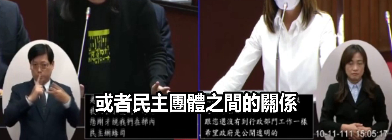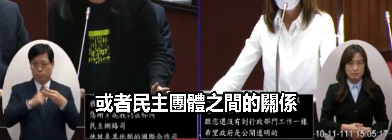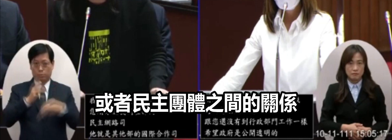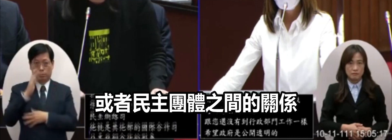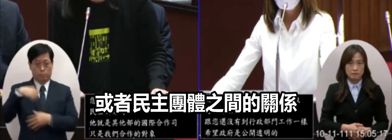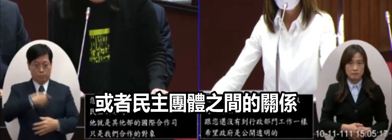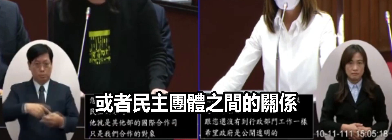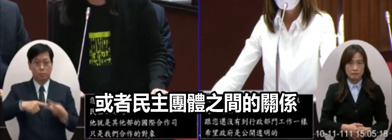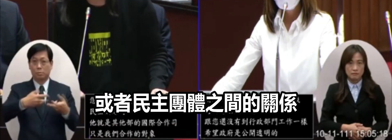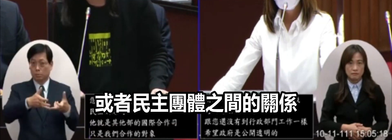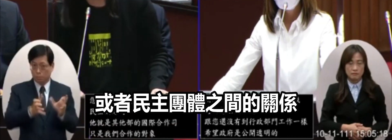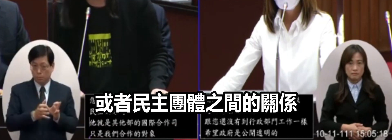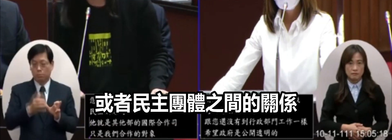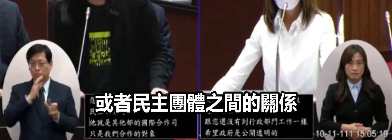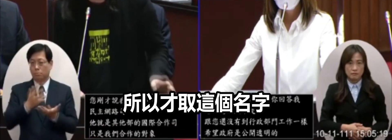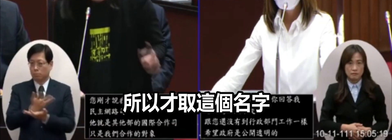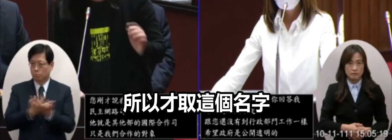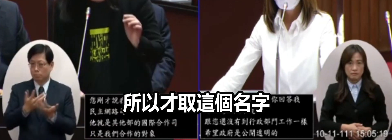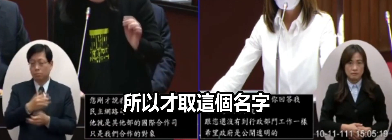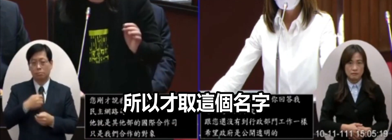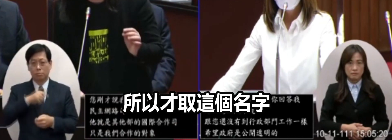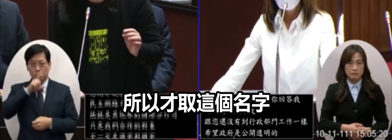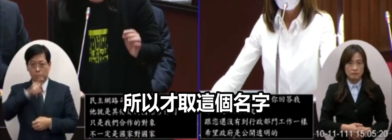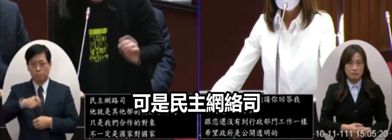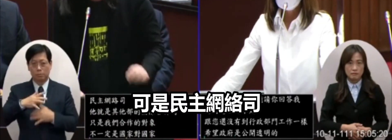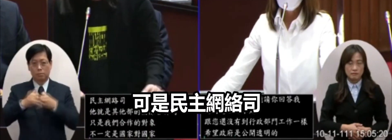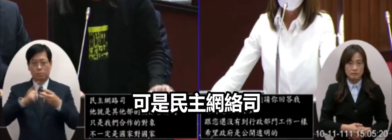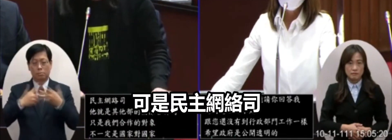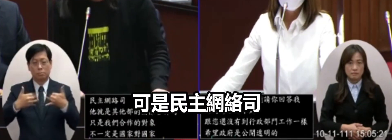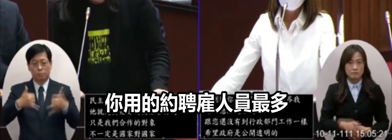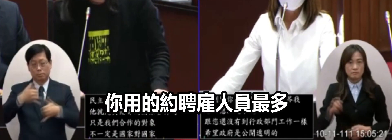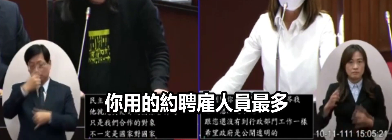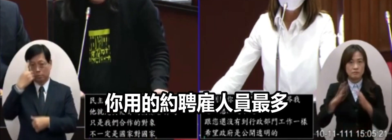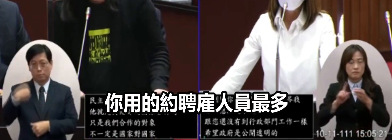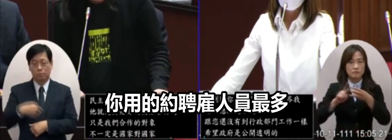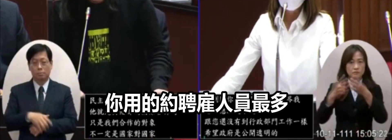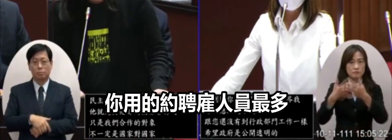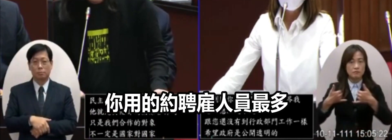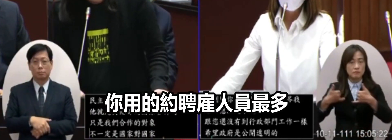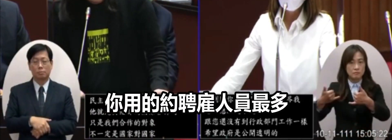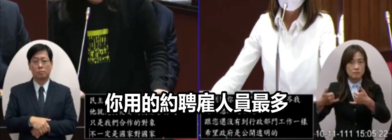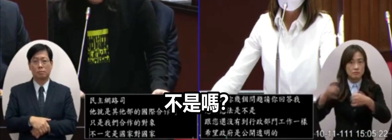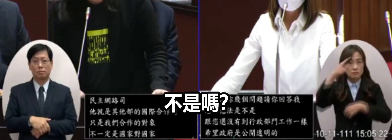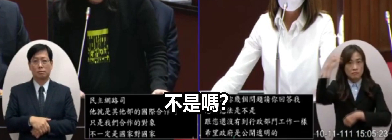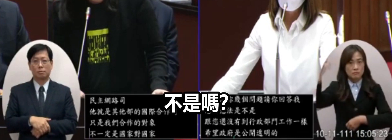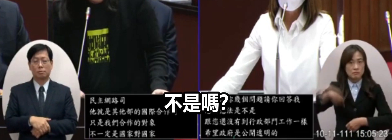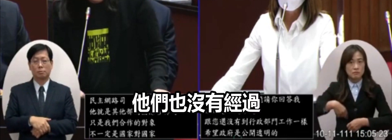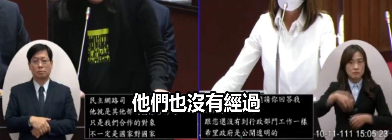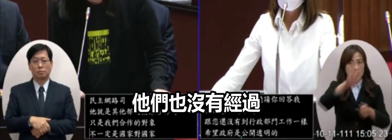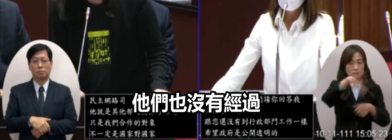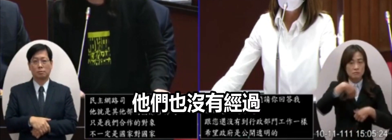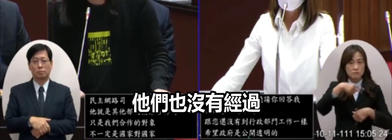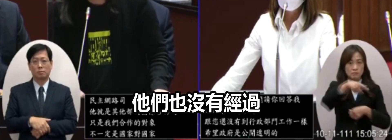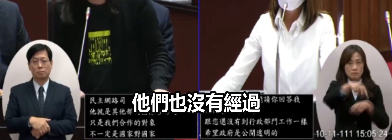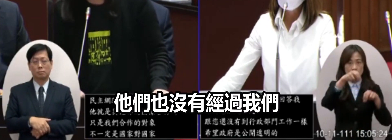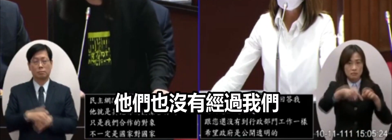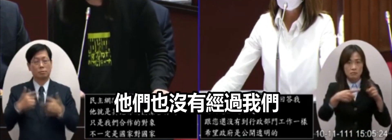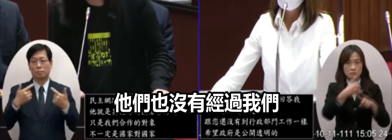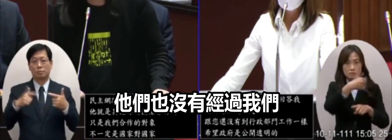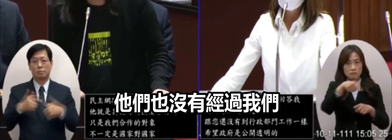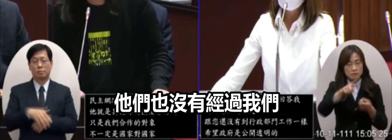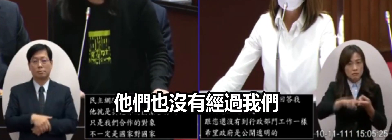者民主团体之间的这个关系，所以才取这个名字。 可是民主网络司你用的约聘部人员最多不也是吗？他们也没有经